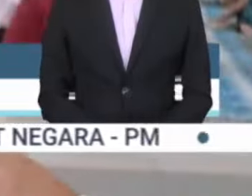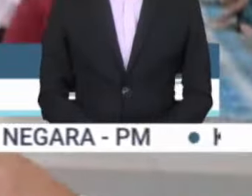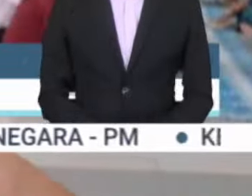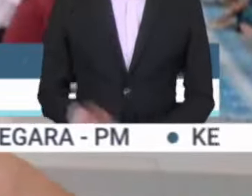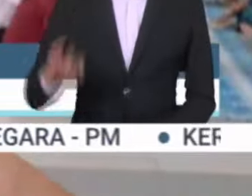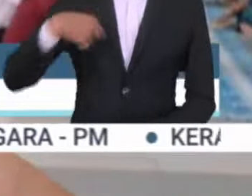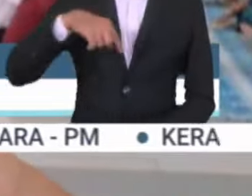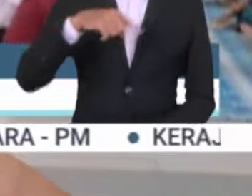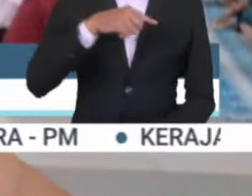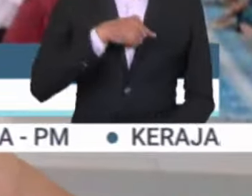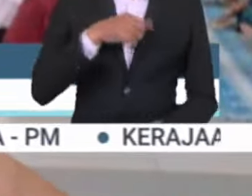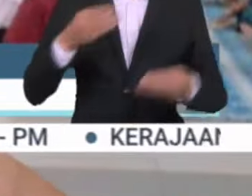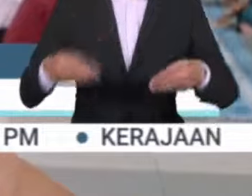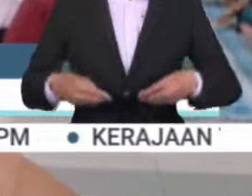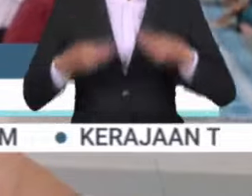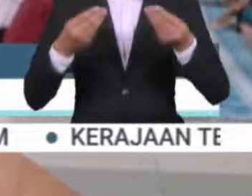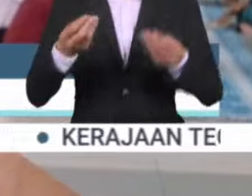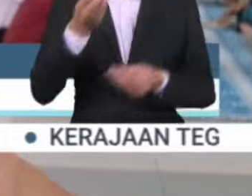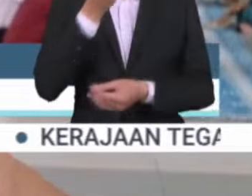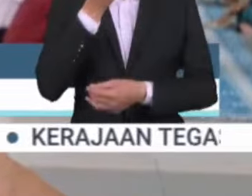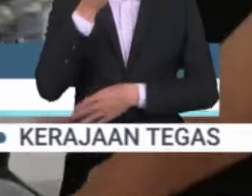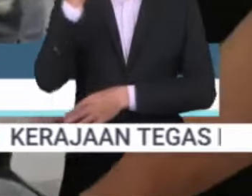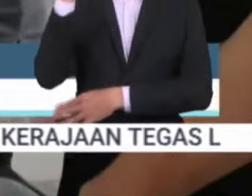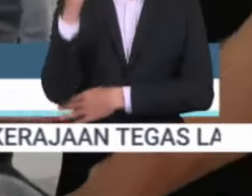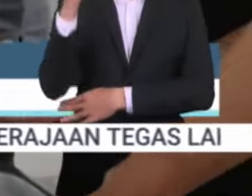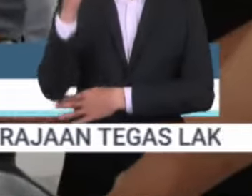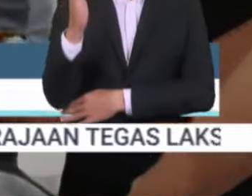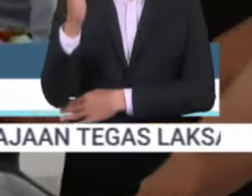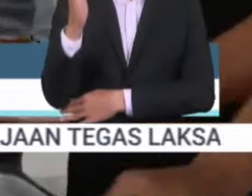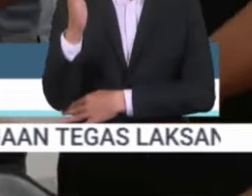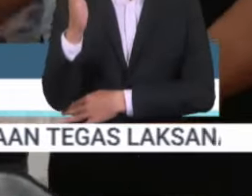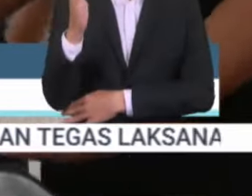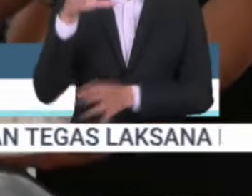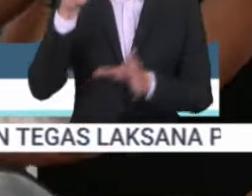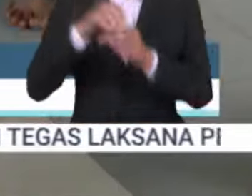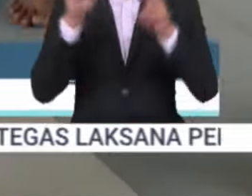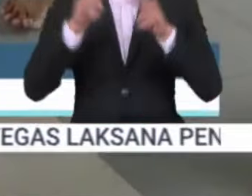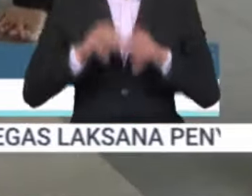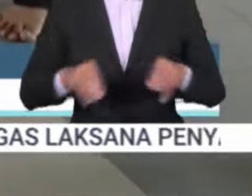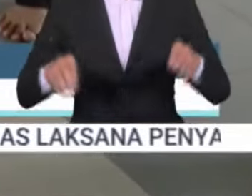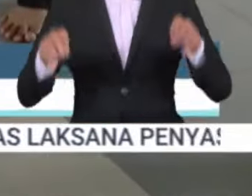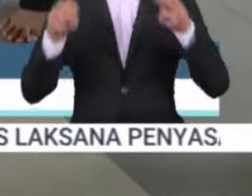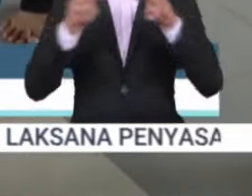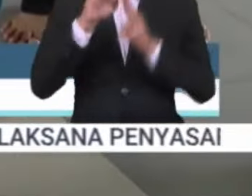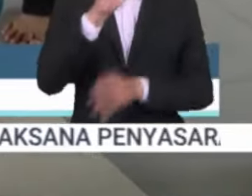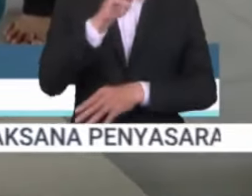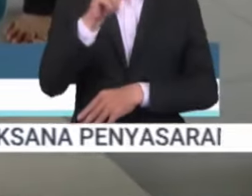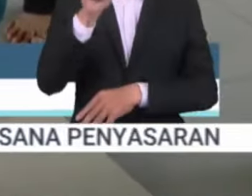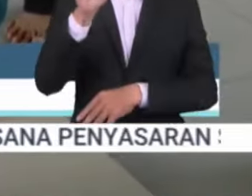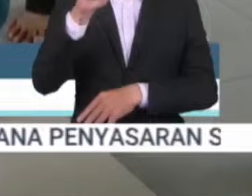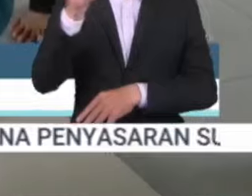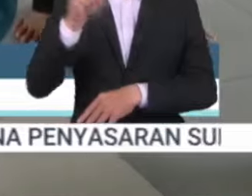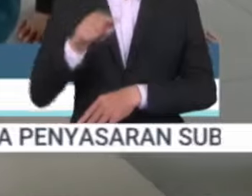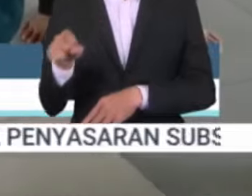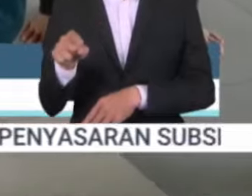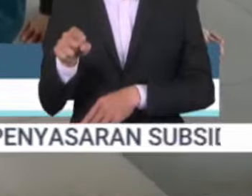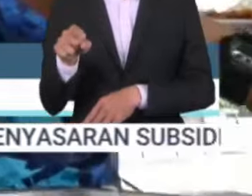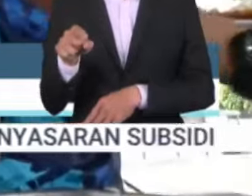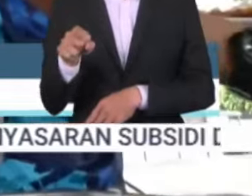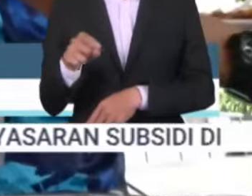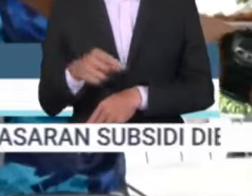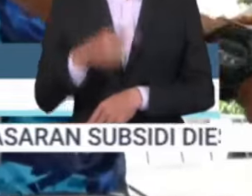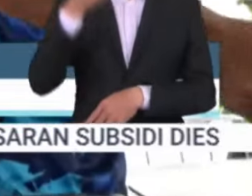Kita jamu jemaah untuk makan tengah hari di Masjid Tuanku Mizan Zainal Abidin sebagai salah